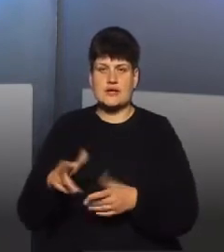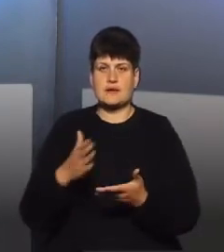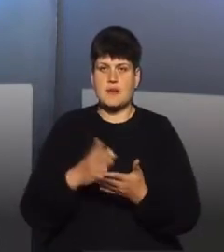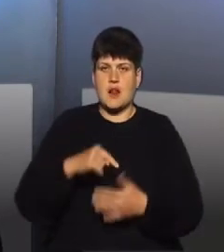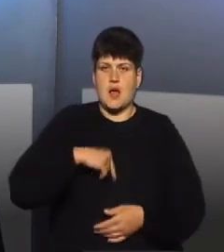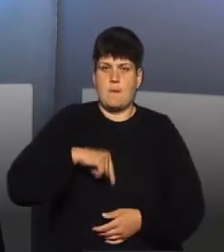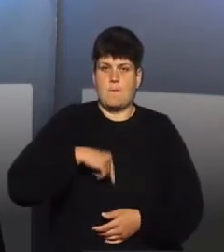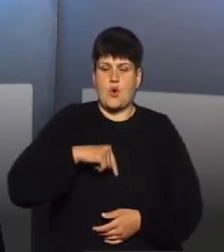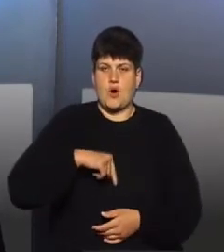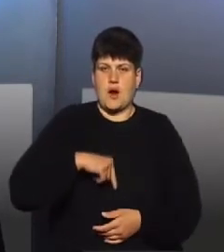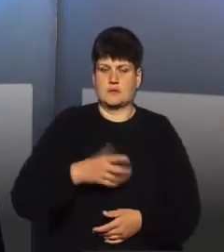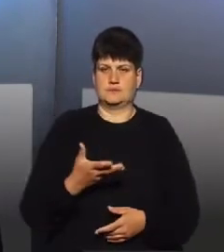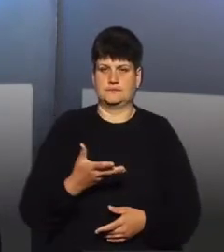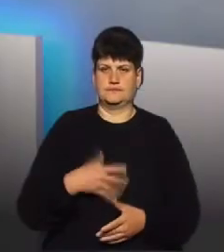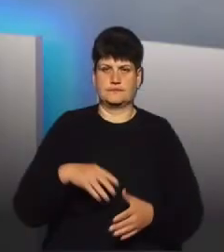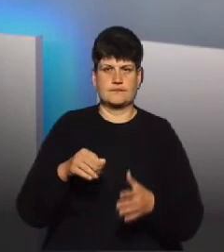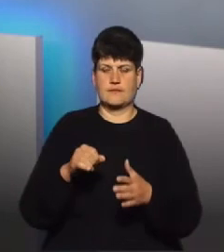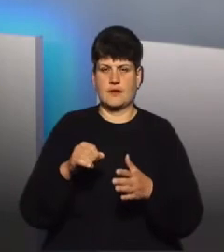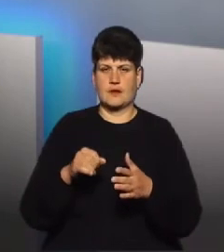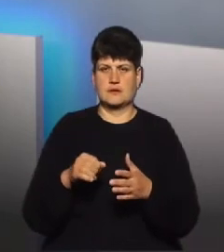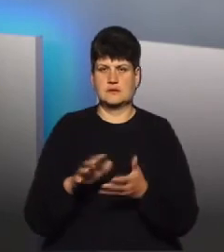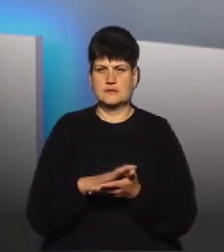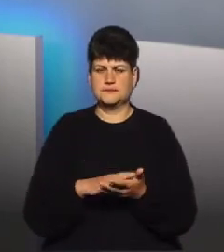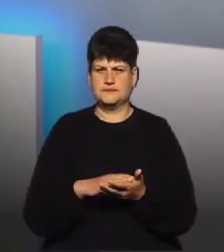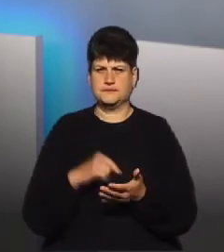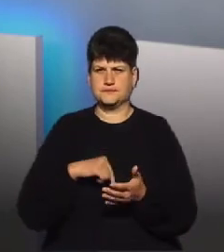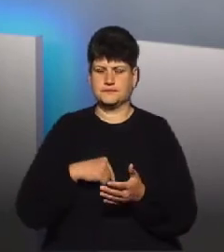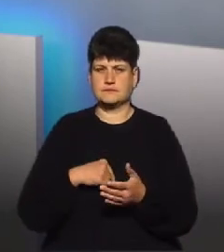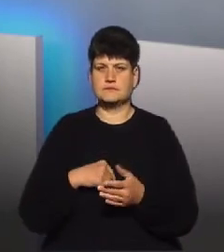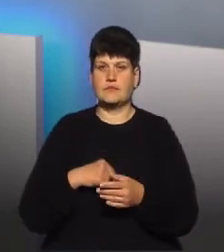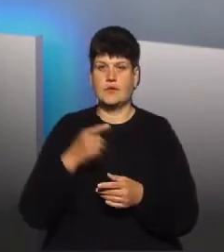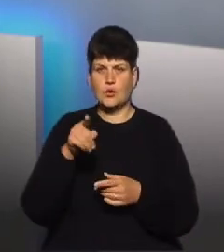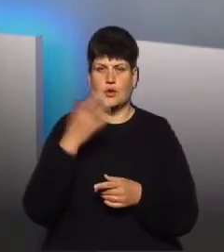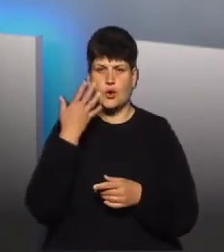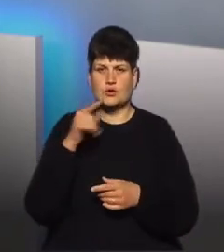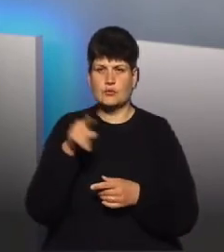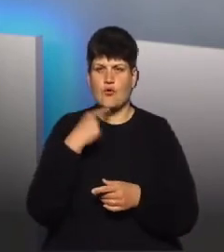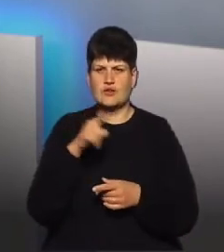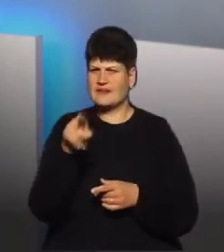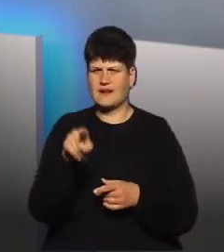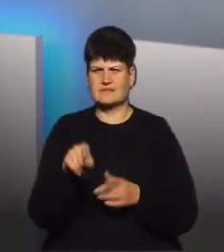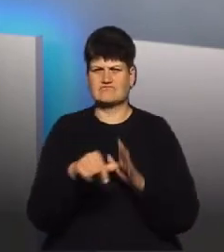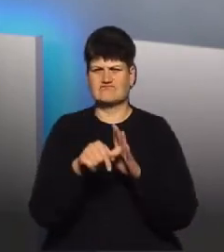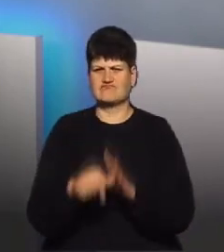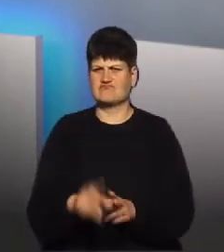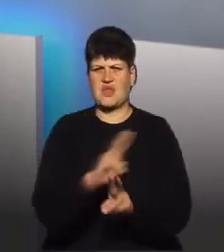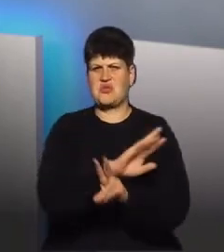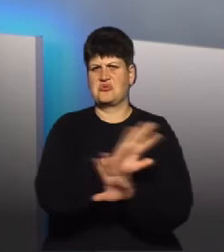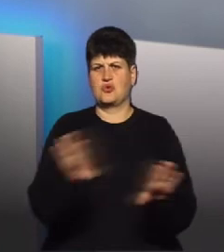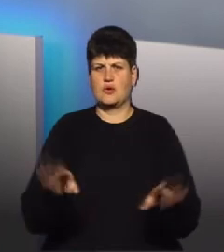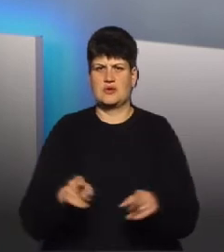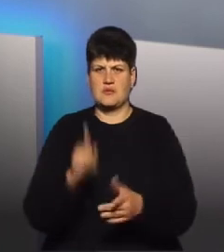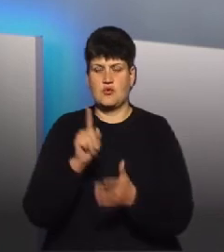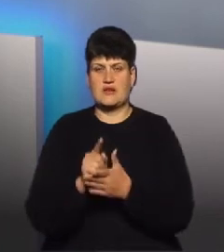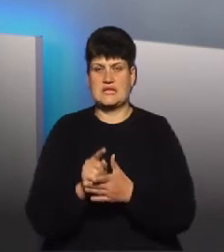вбивчої моральної, розумієте, коли тобі об'являють, що ти ніхто, ти повинен звільнити, ти